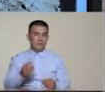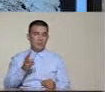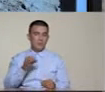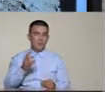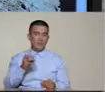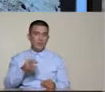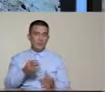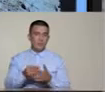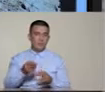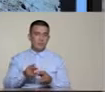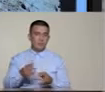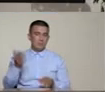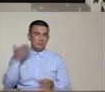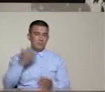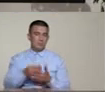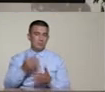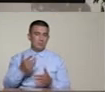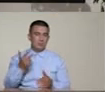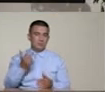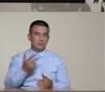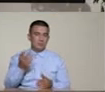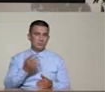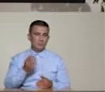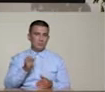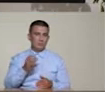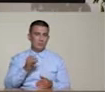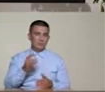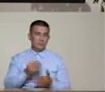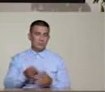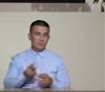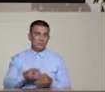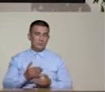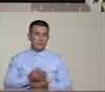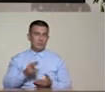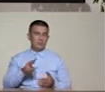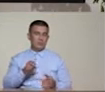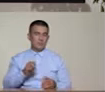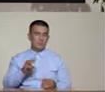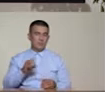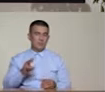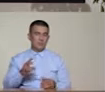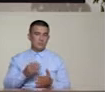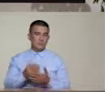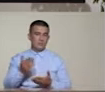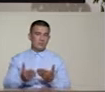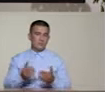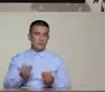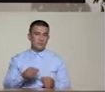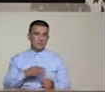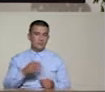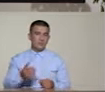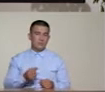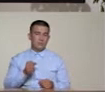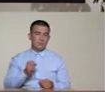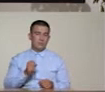miloddan avvalgi 3-4 asrlarda yashagan Platon yoki